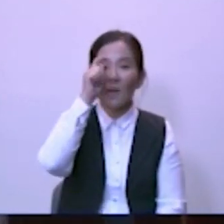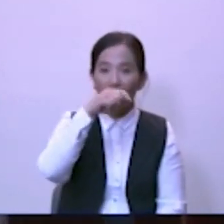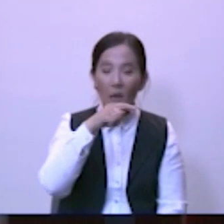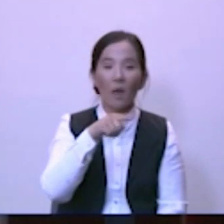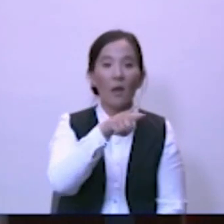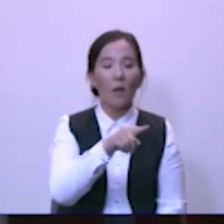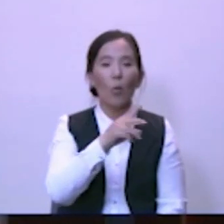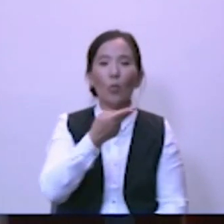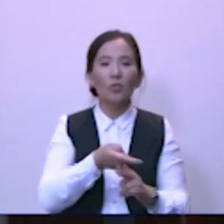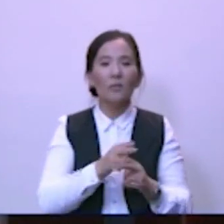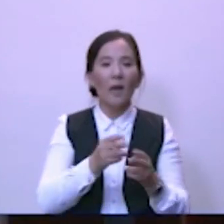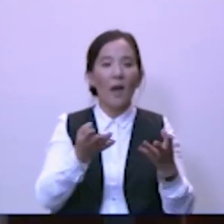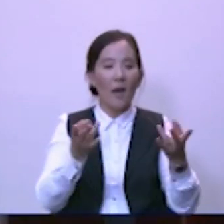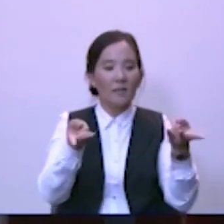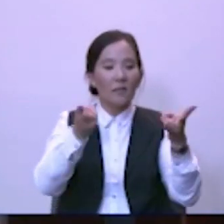осадка